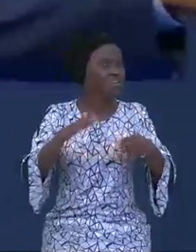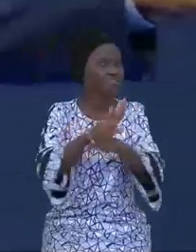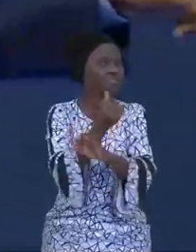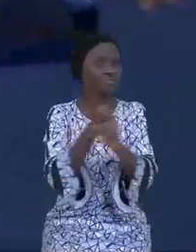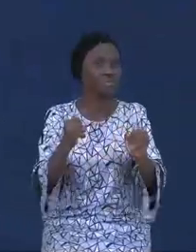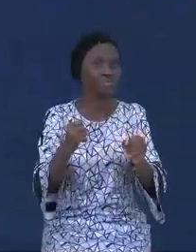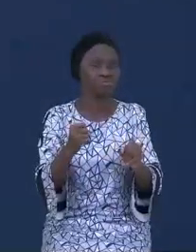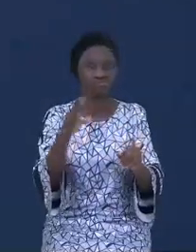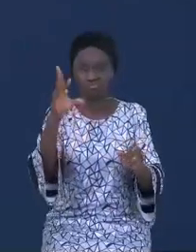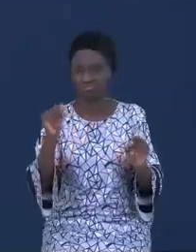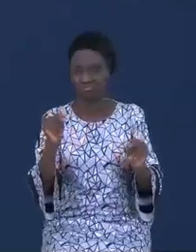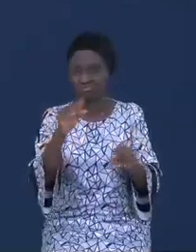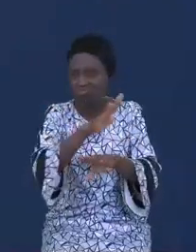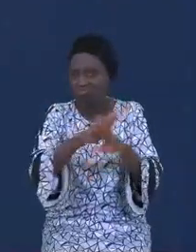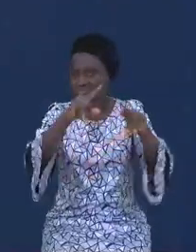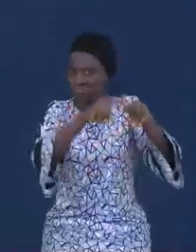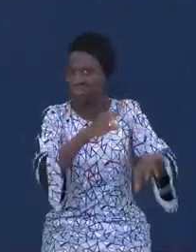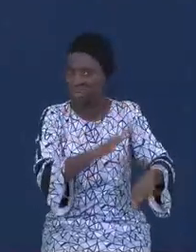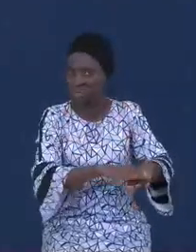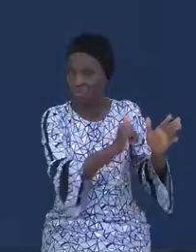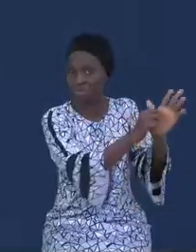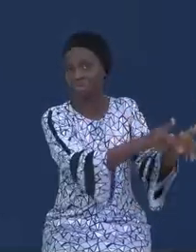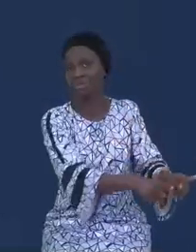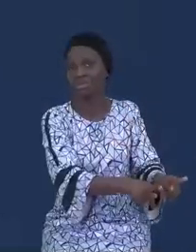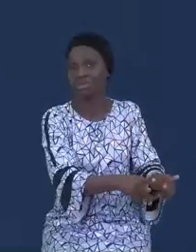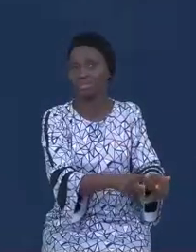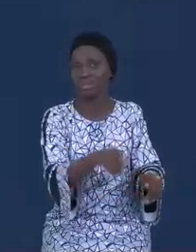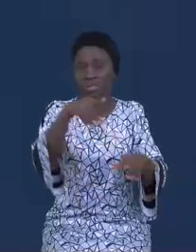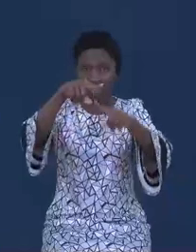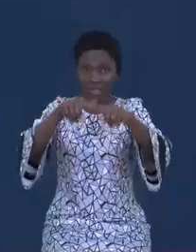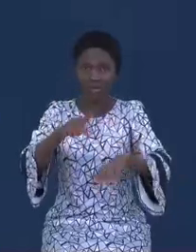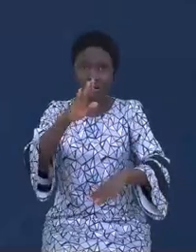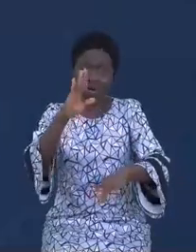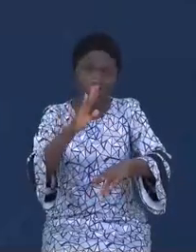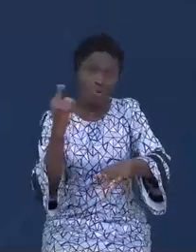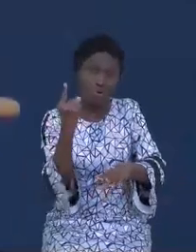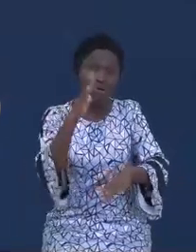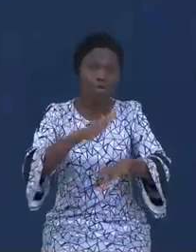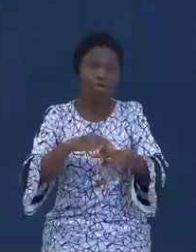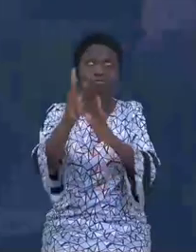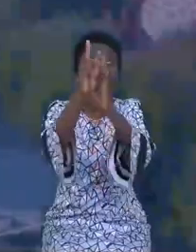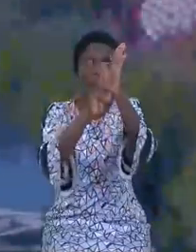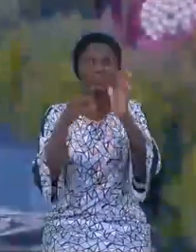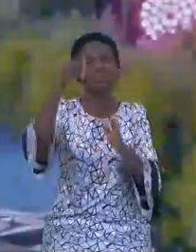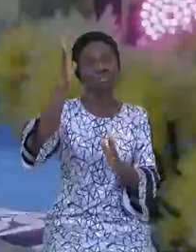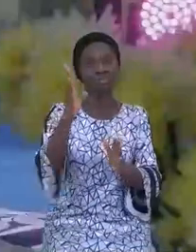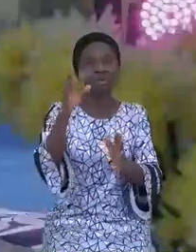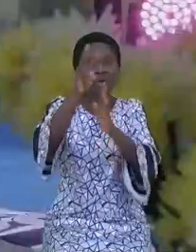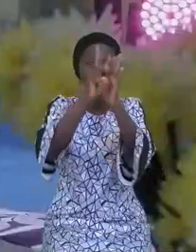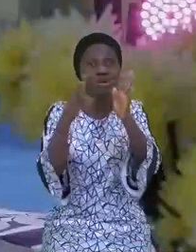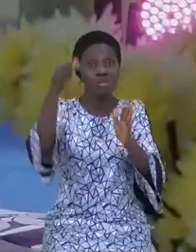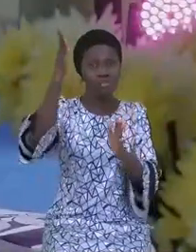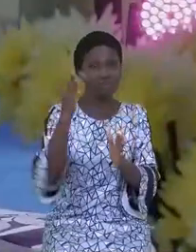ne dépend pas d'elle. Ça dépend simplement de la volonté de Dieu. Et la volonté de Dieu pour toi ce